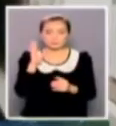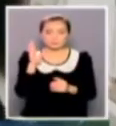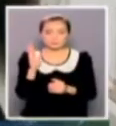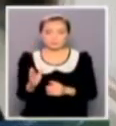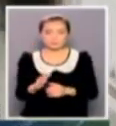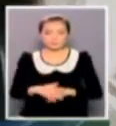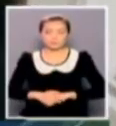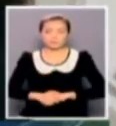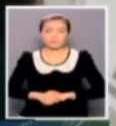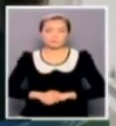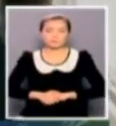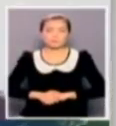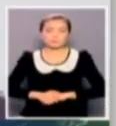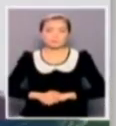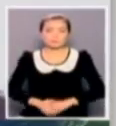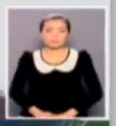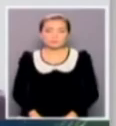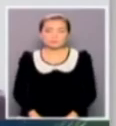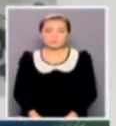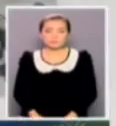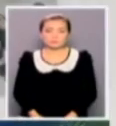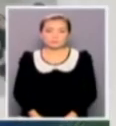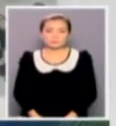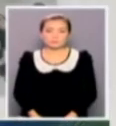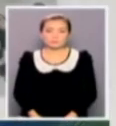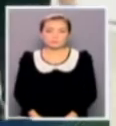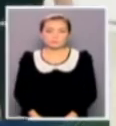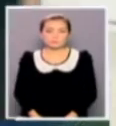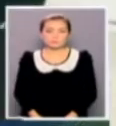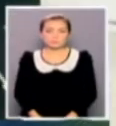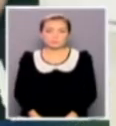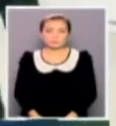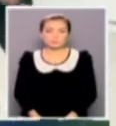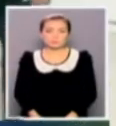тарттырып, сұлу сезінуге көмектеседі. Альмир Оразбай, Орынгүл Махмұт, Айбек Қалымов, жаңалық қызметі.